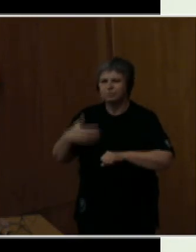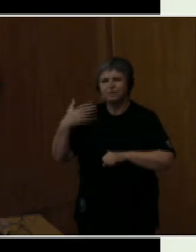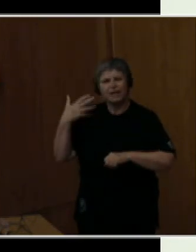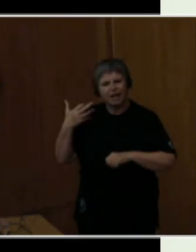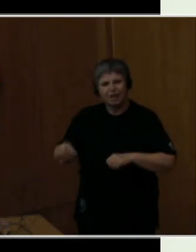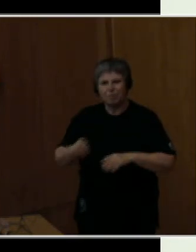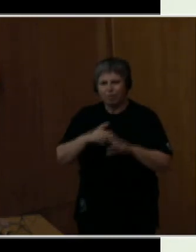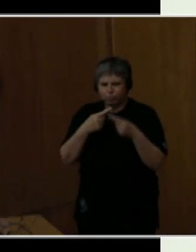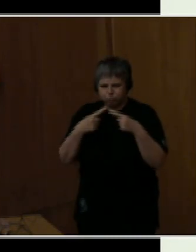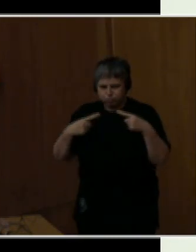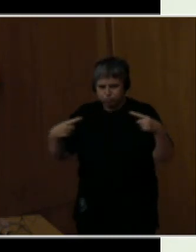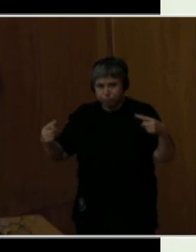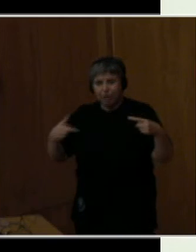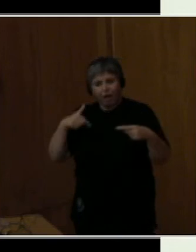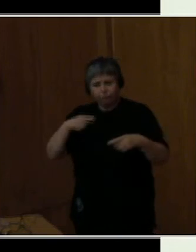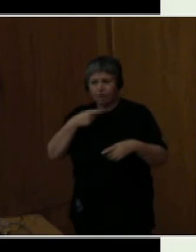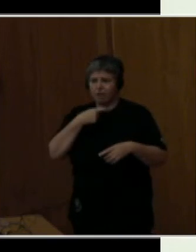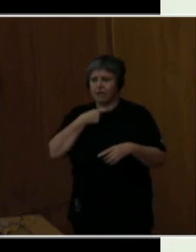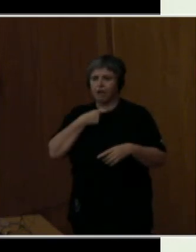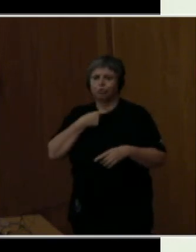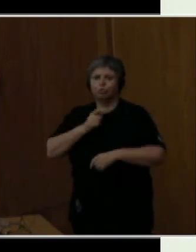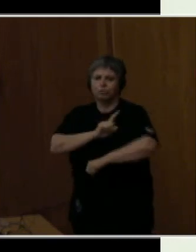όλα τα σχετικά. Και